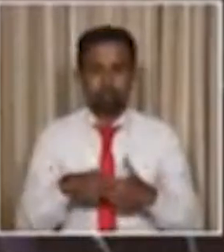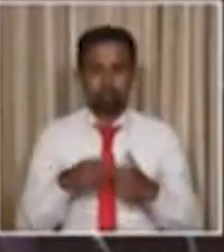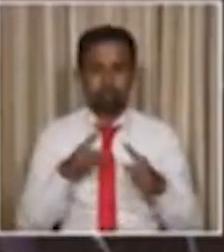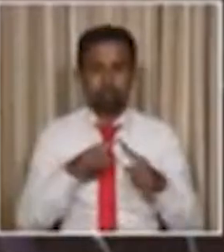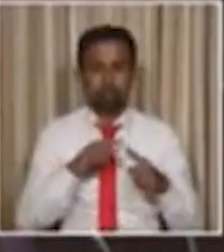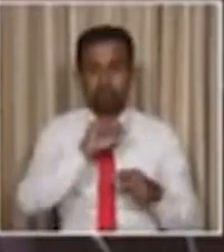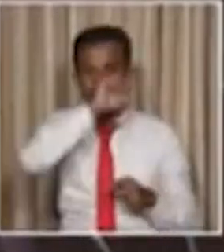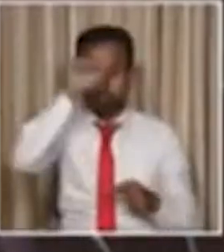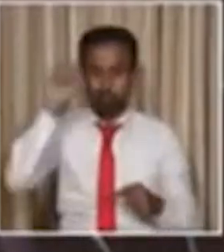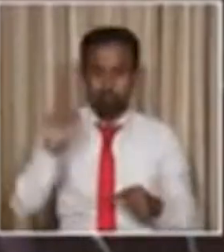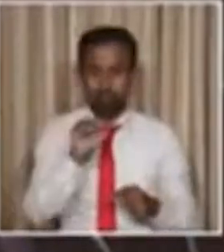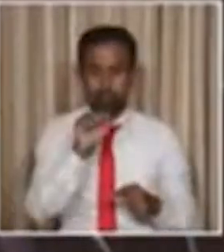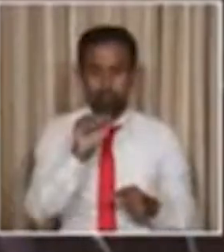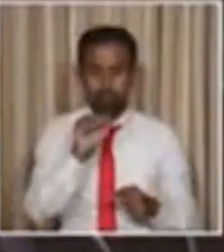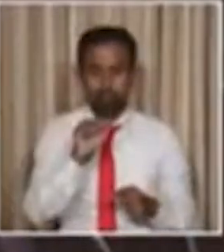යුරෝපයේ